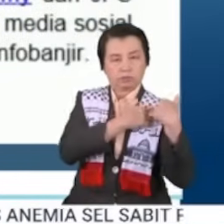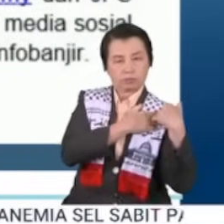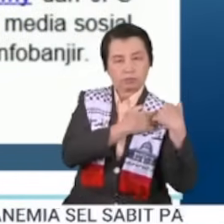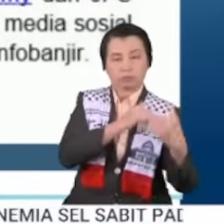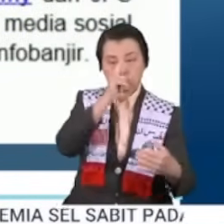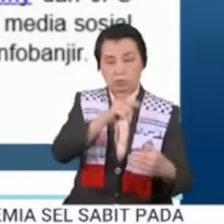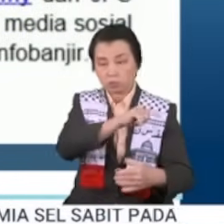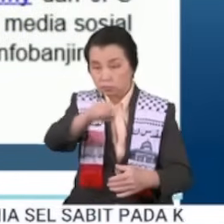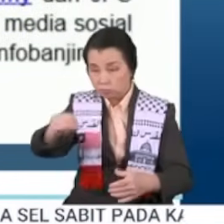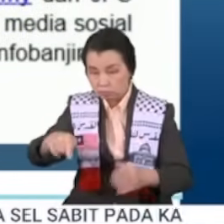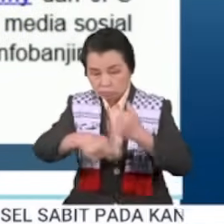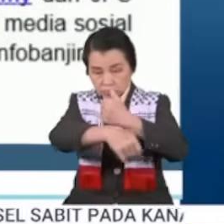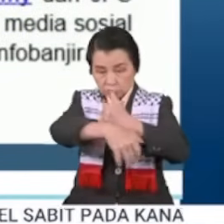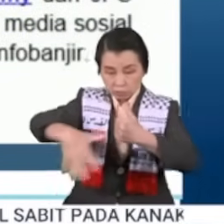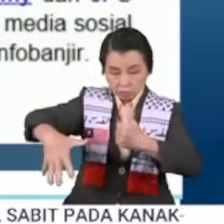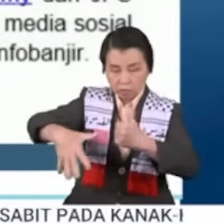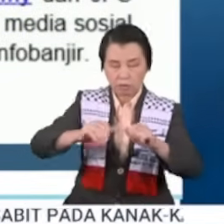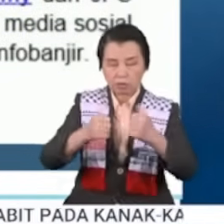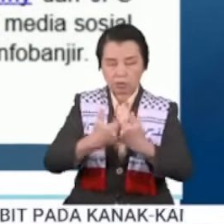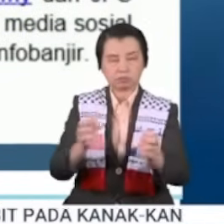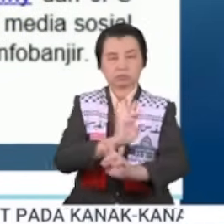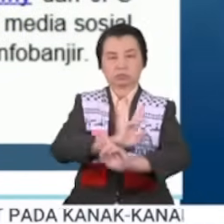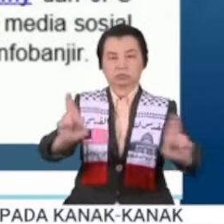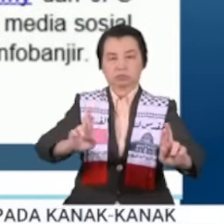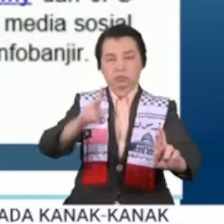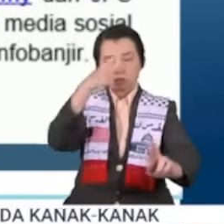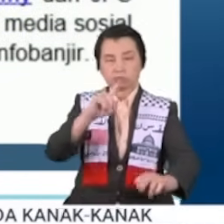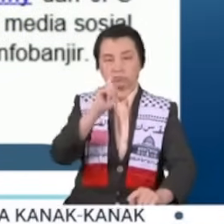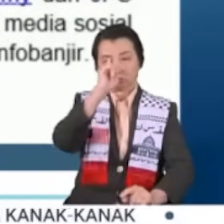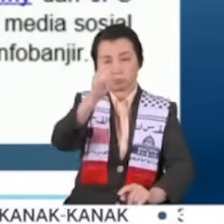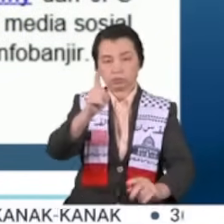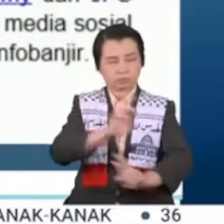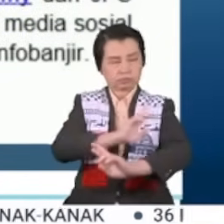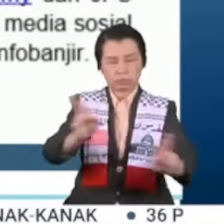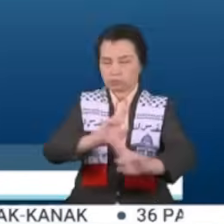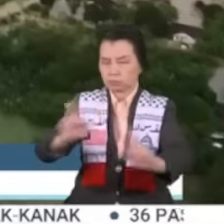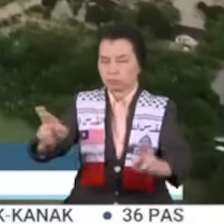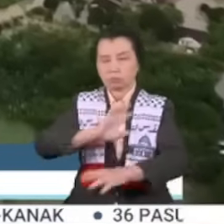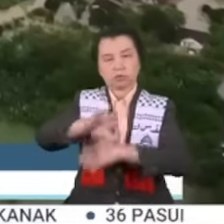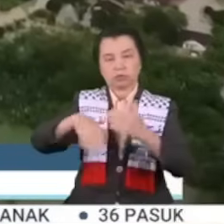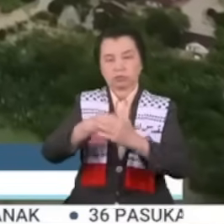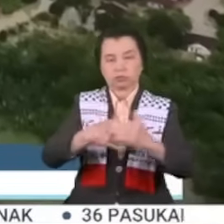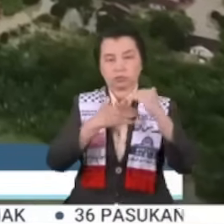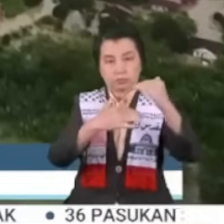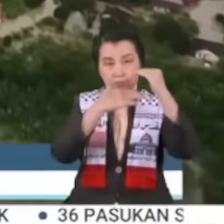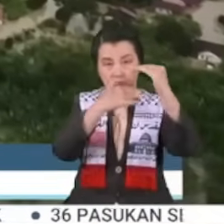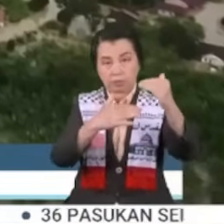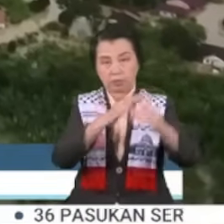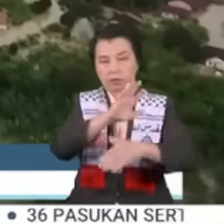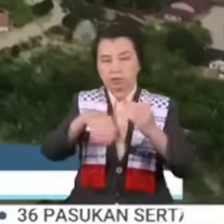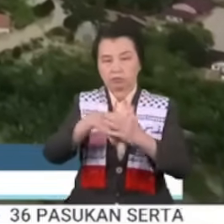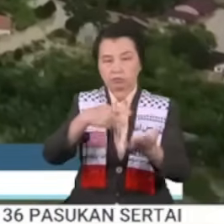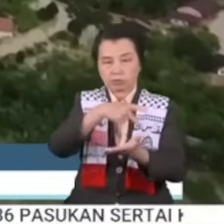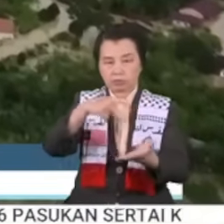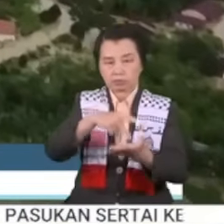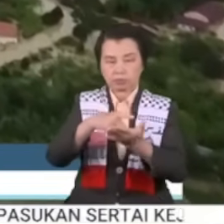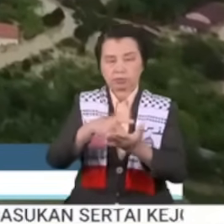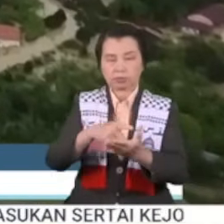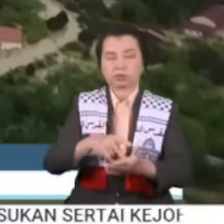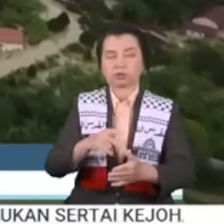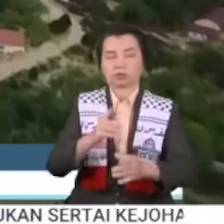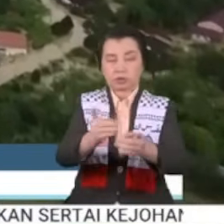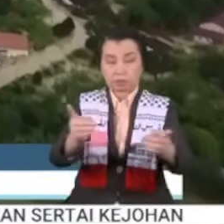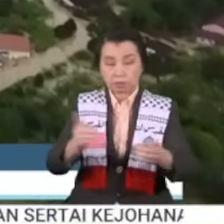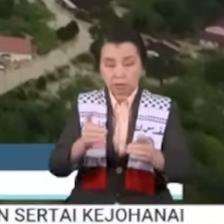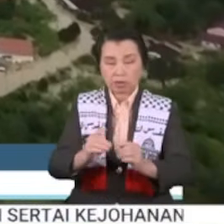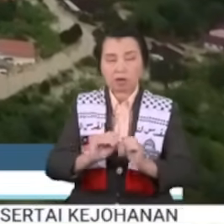memastikan semua cabang agensi merangka persiapan untuk memastikan kesiapsiagaan di semua peringkat semua pusat kawalan operasi Bencana Daerah